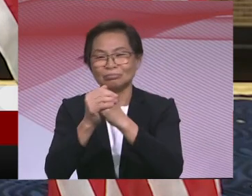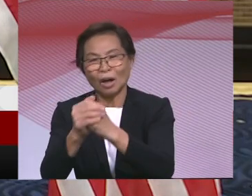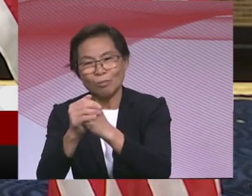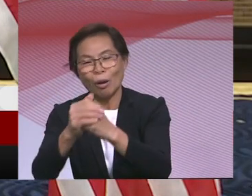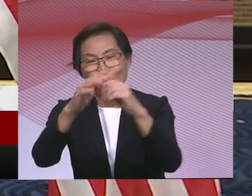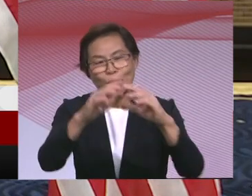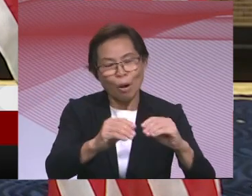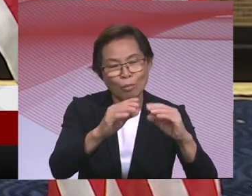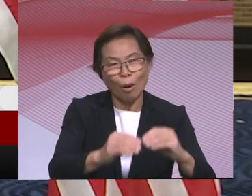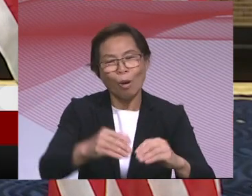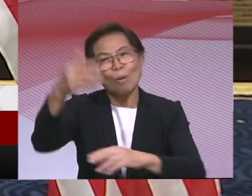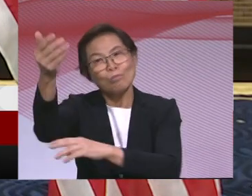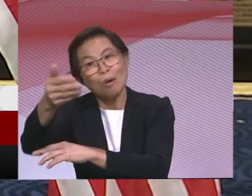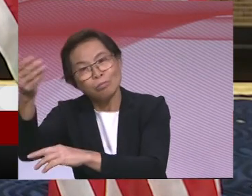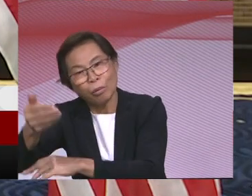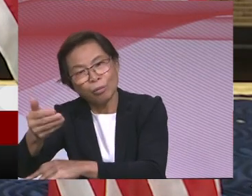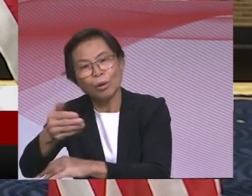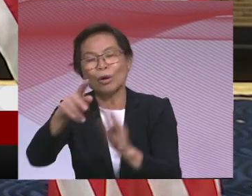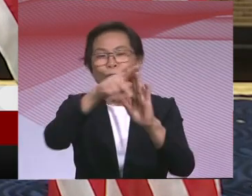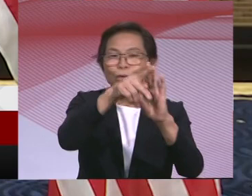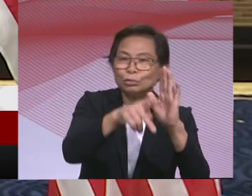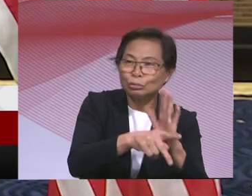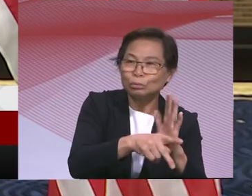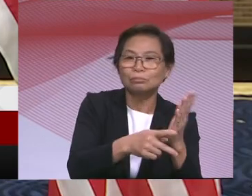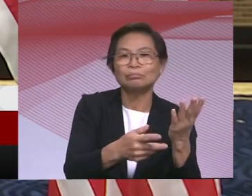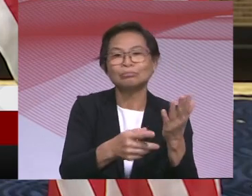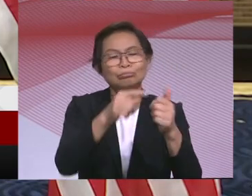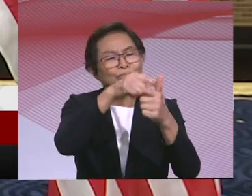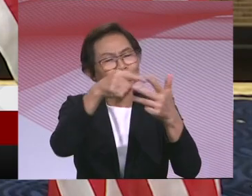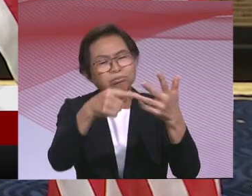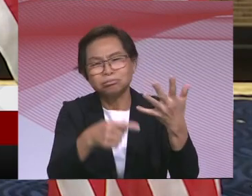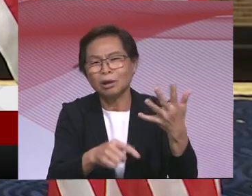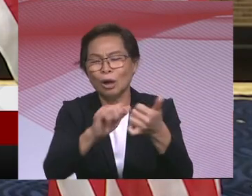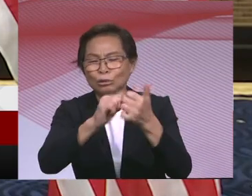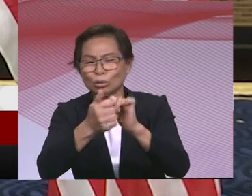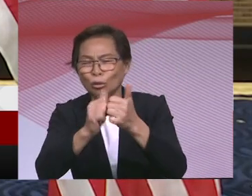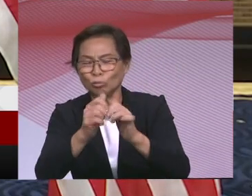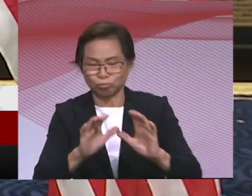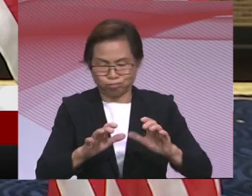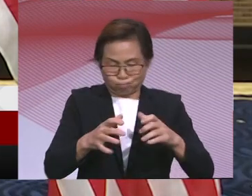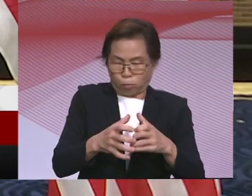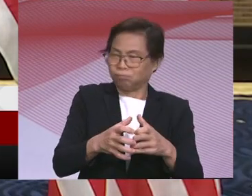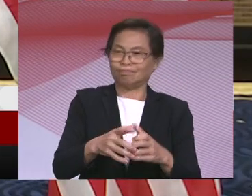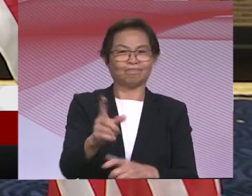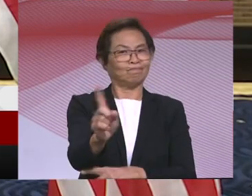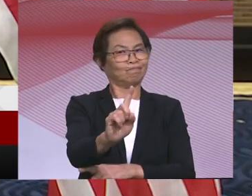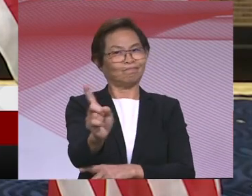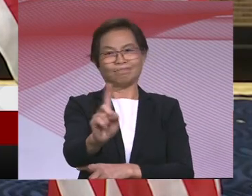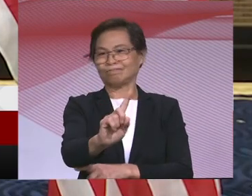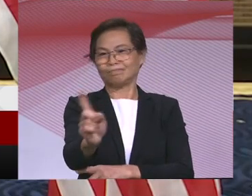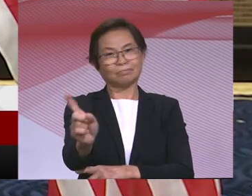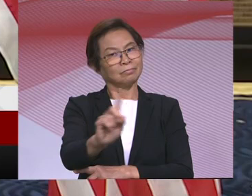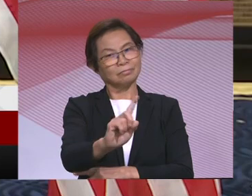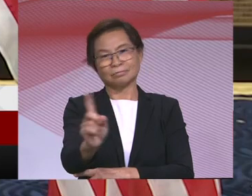mesyuarat semi nah khusus dan nasukan berkepulauan adalah tidak dibenarkan